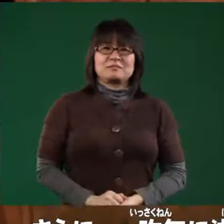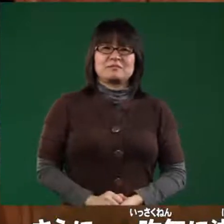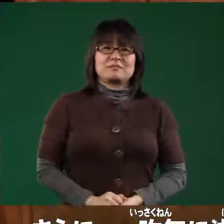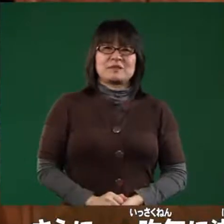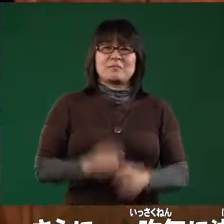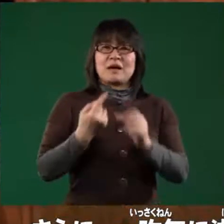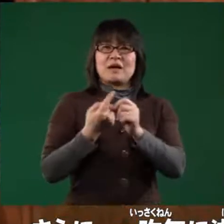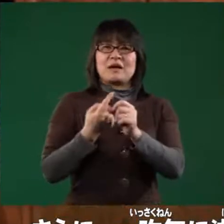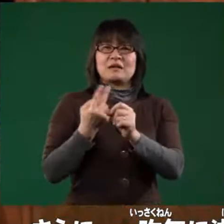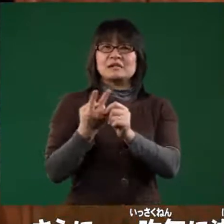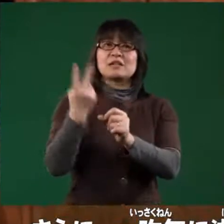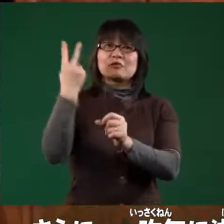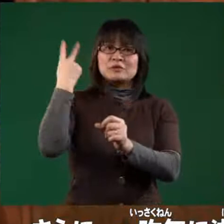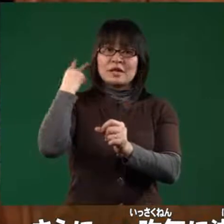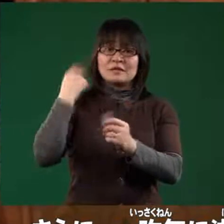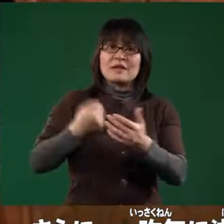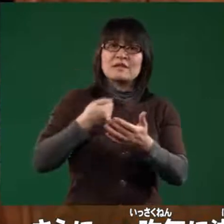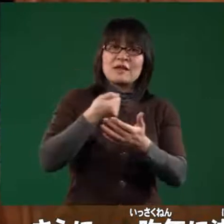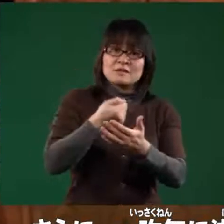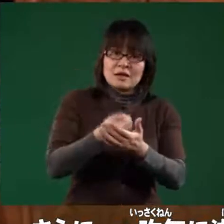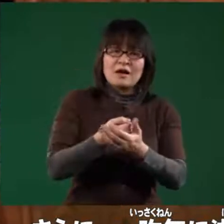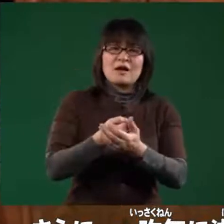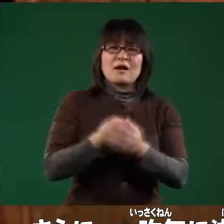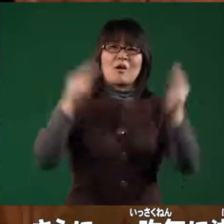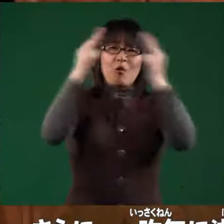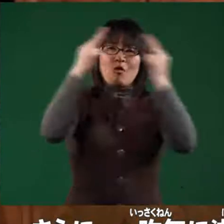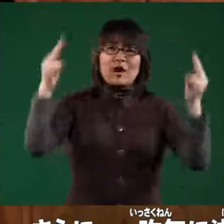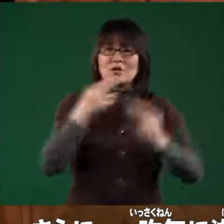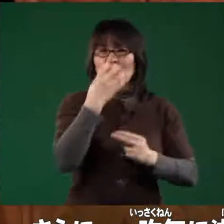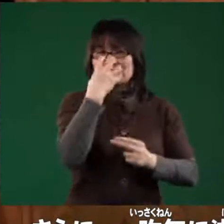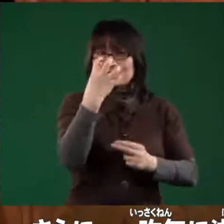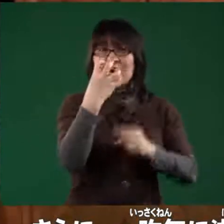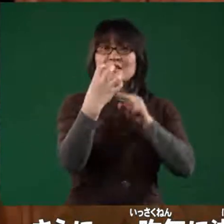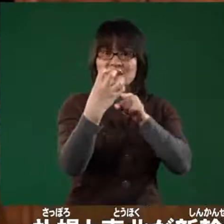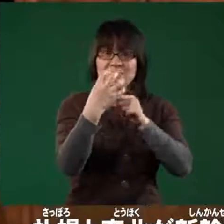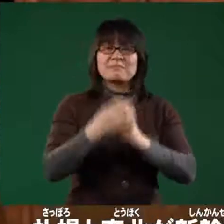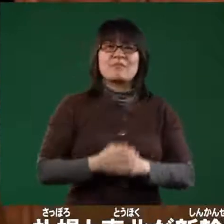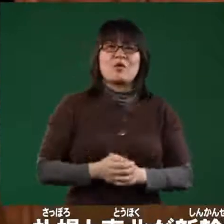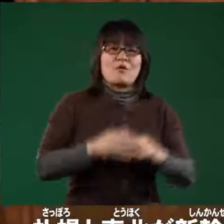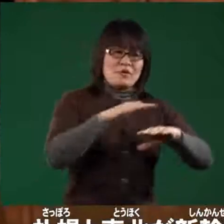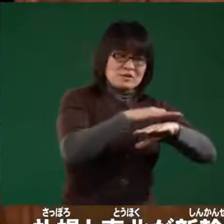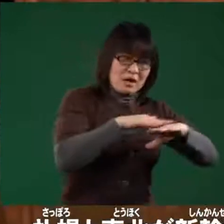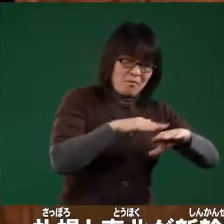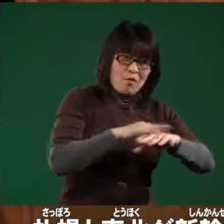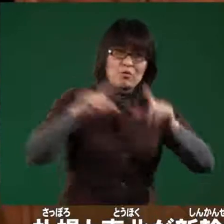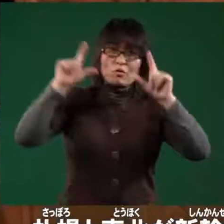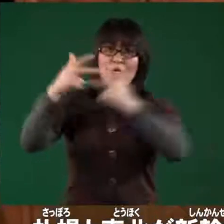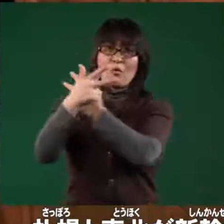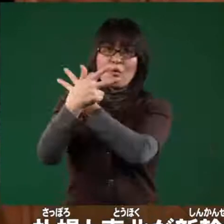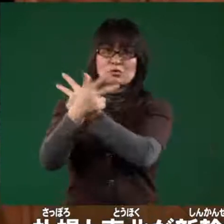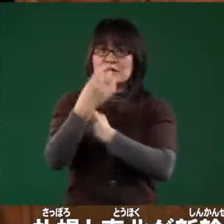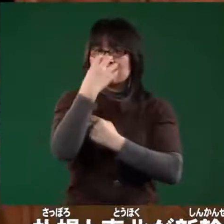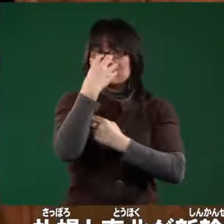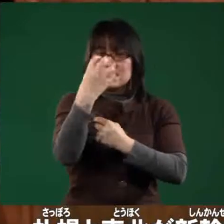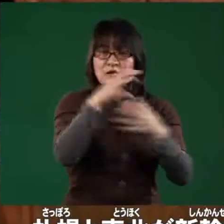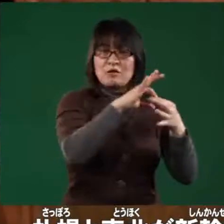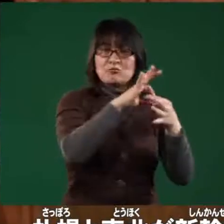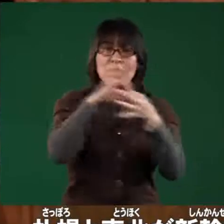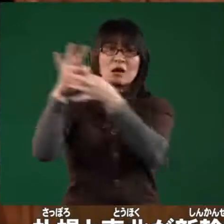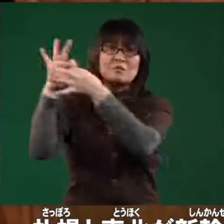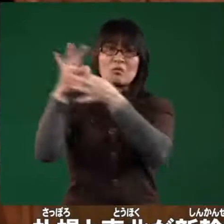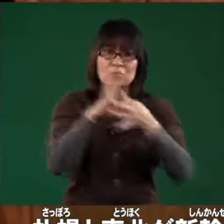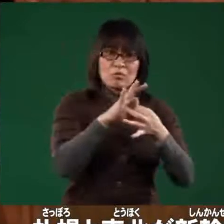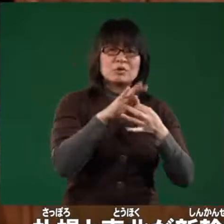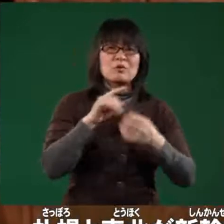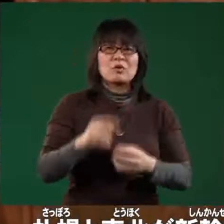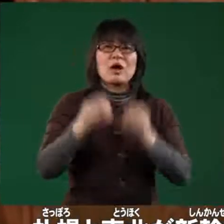さらに一昨年に決定いたしました北海道新幹線につきましても、札幌と東北が新幹線でつながることによ